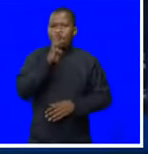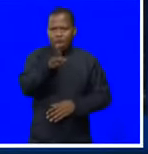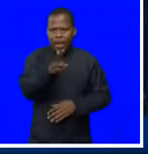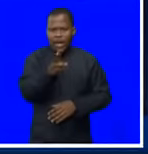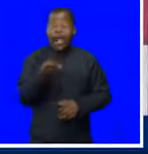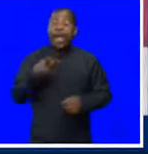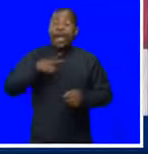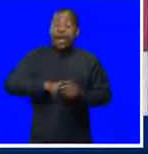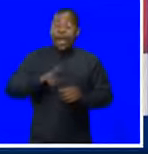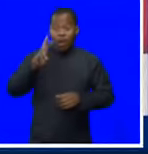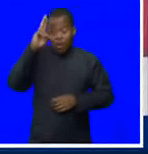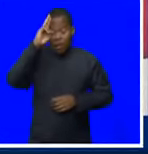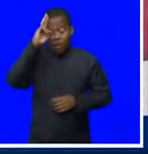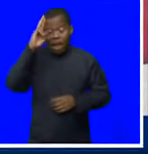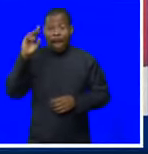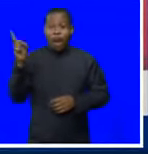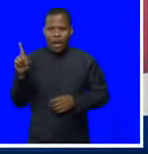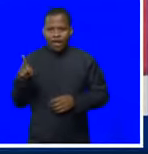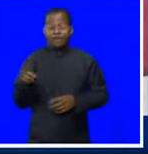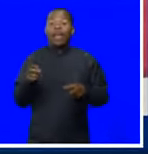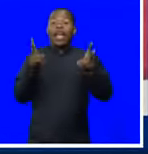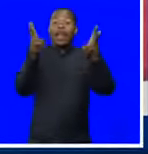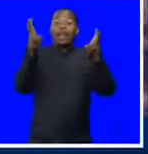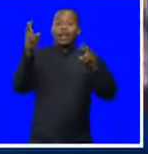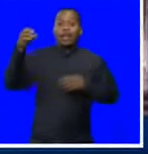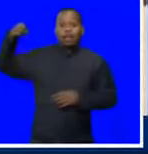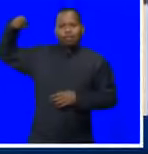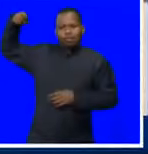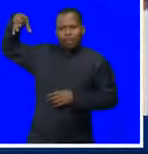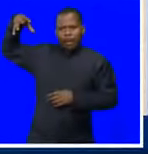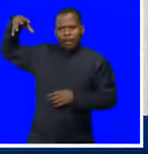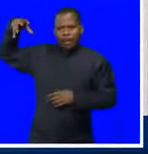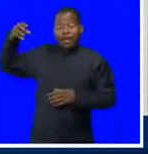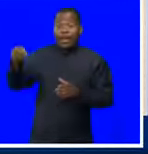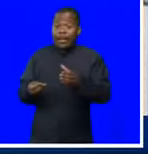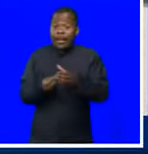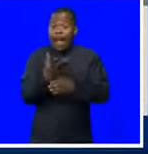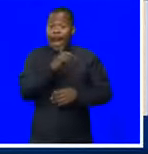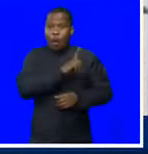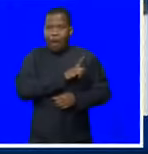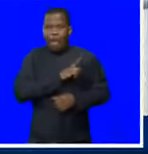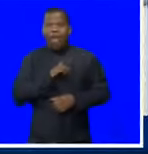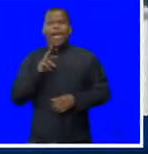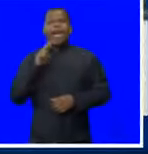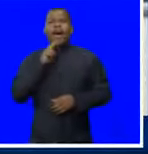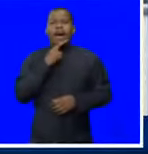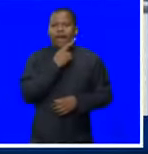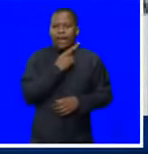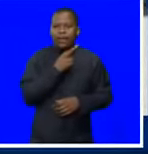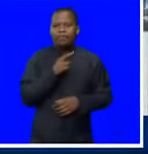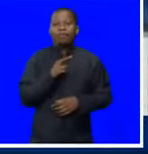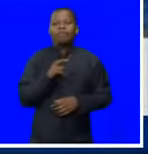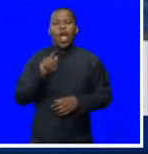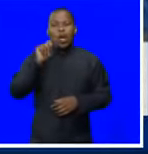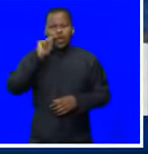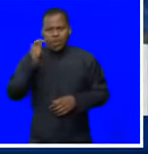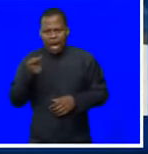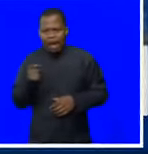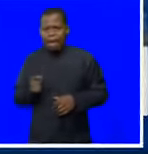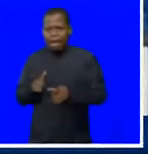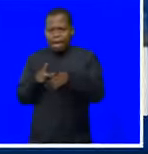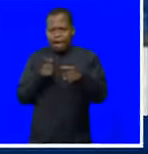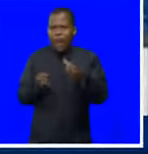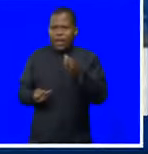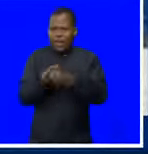lamabili. Uyakhumbula ukuthi le Tindzaba yagesi iqhamuka ekuthenini live leRussia ligadle lapha live leUkraine kanti